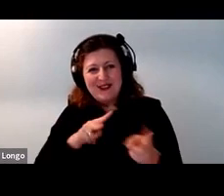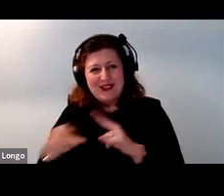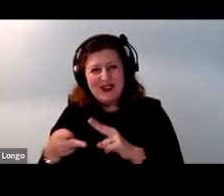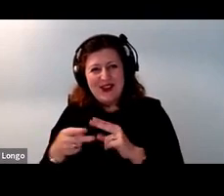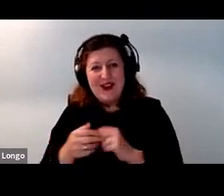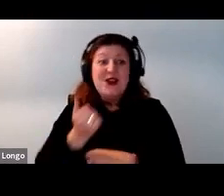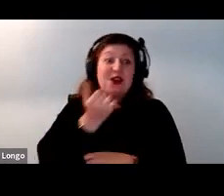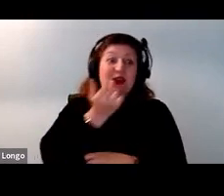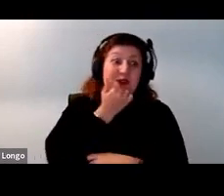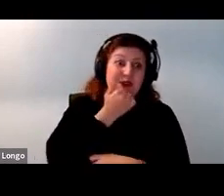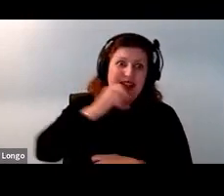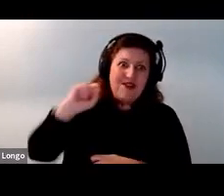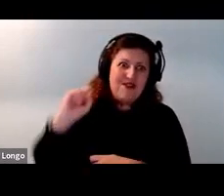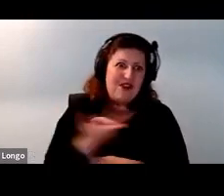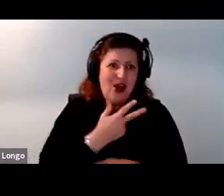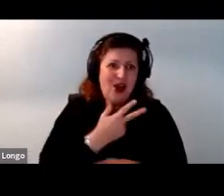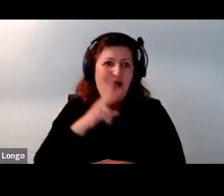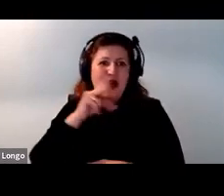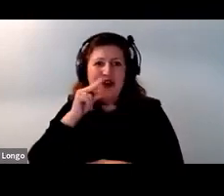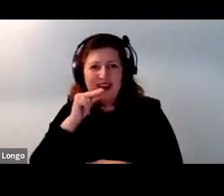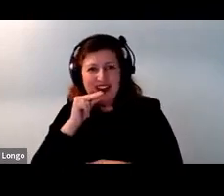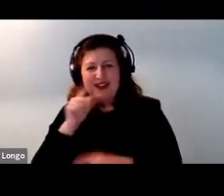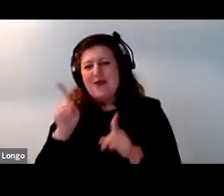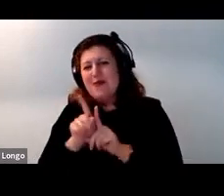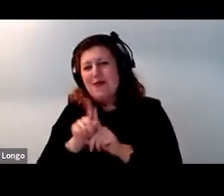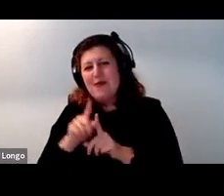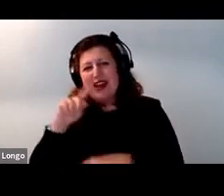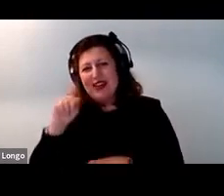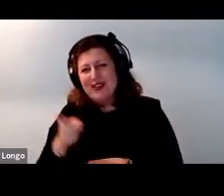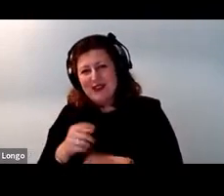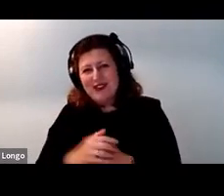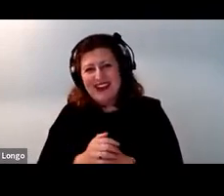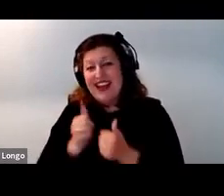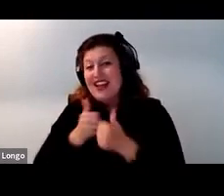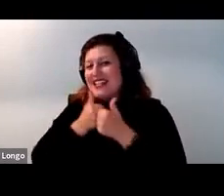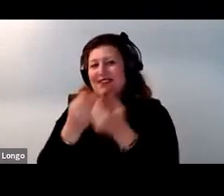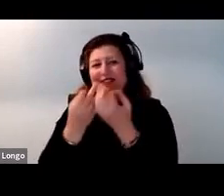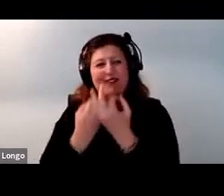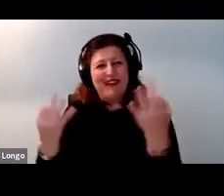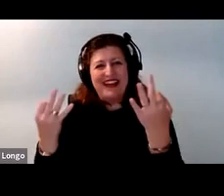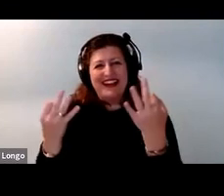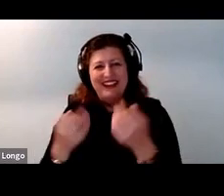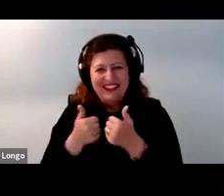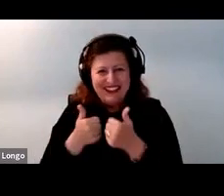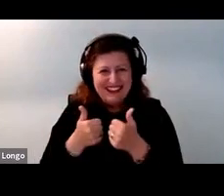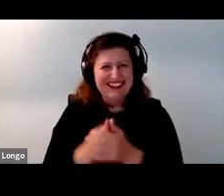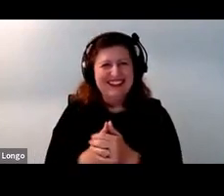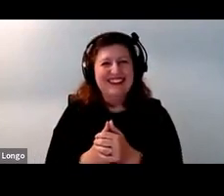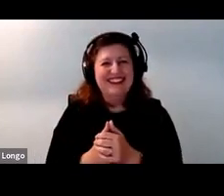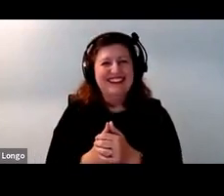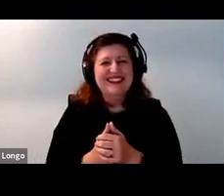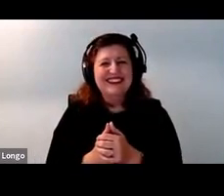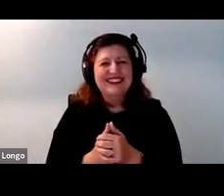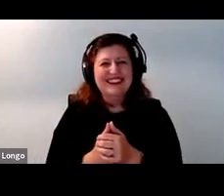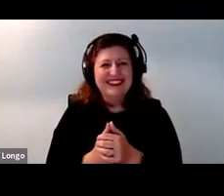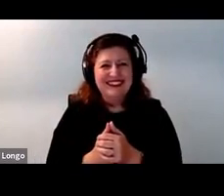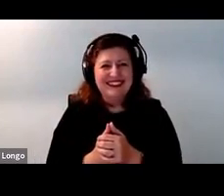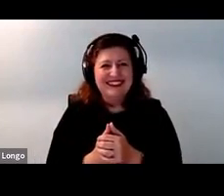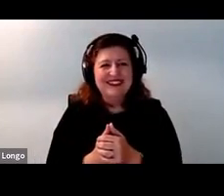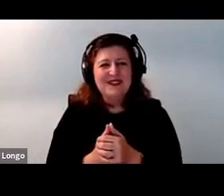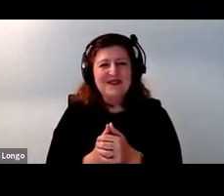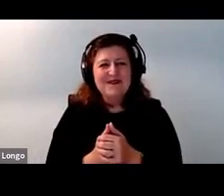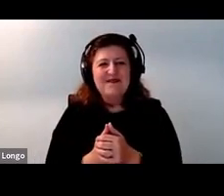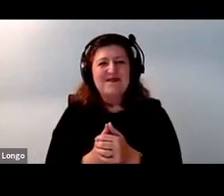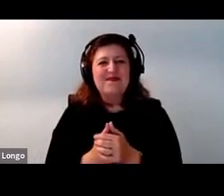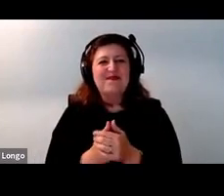anch'io vado un po' troppo veloce come Giulia, ma vedo che mi hai seguito bene. E